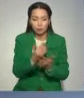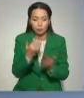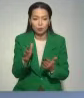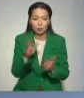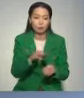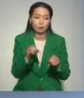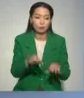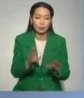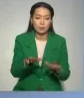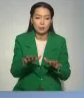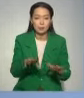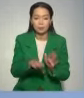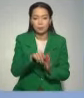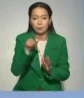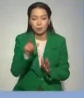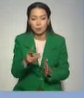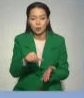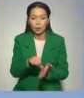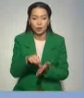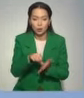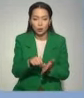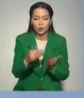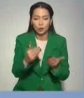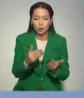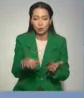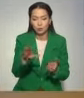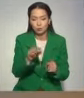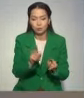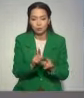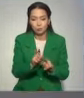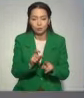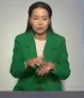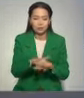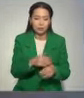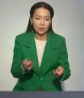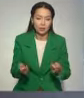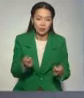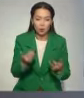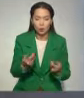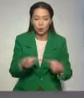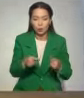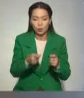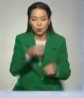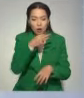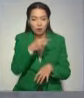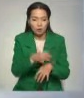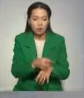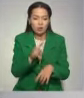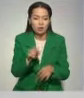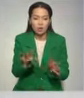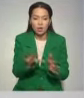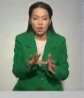ничего не решит думается депутатом вопрос не получится решить кавалерийским наскоком в правительстве должен появиться орган ответственный за